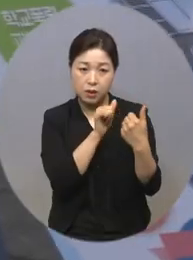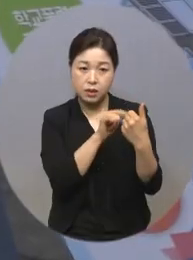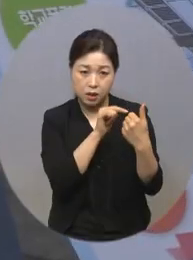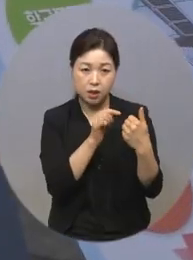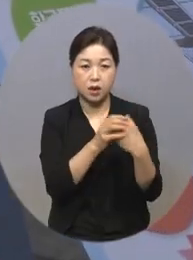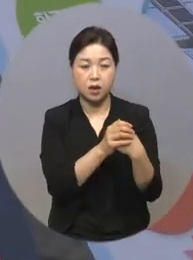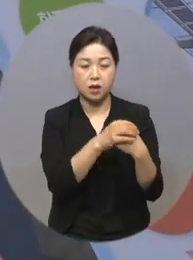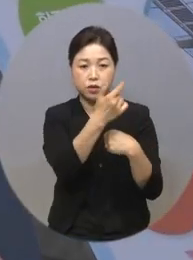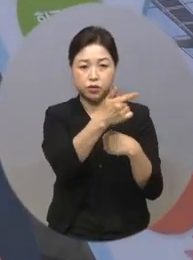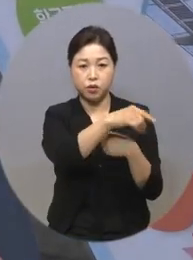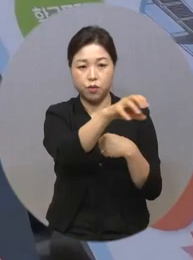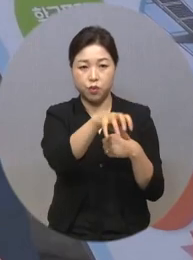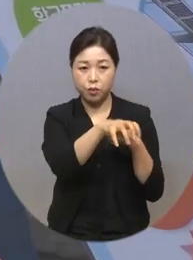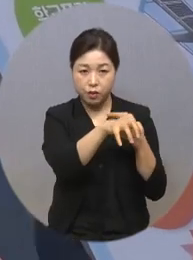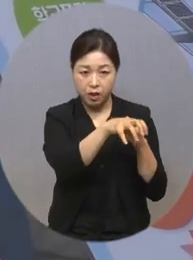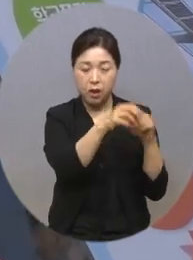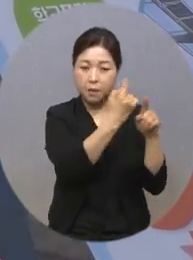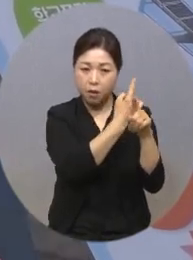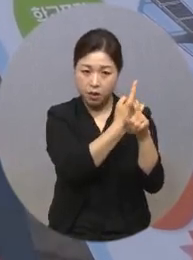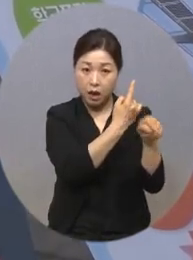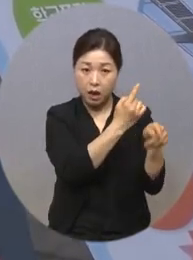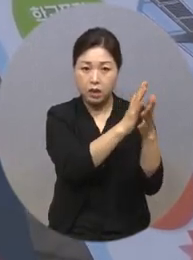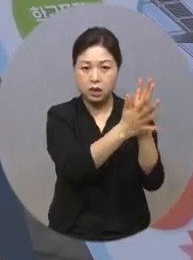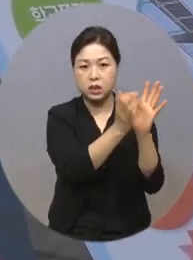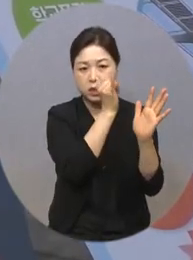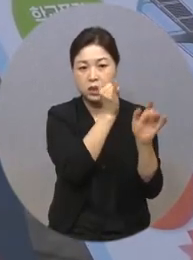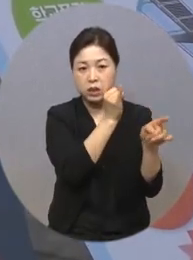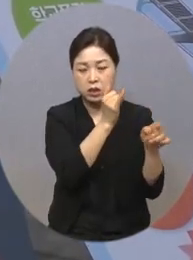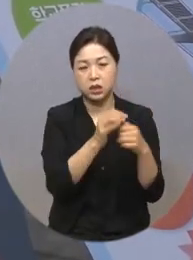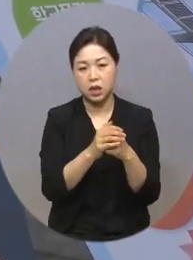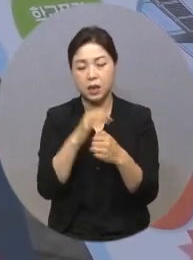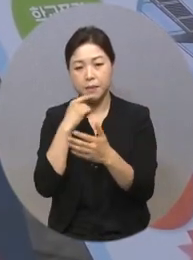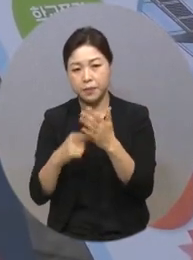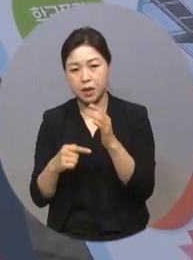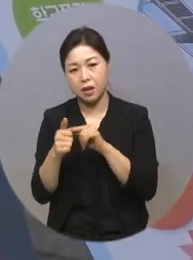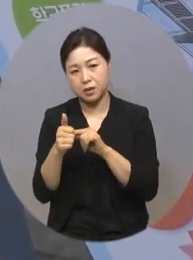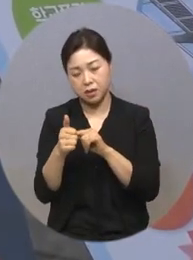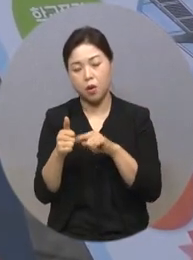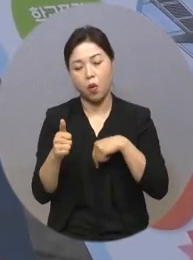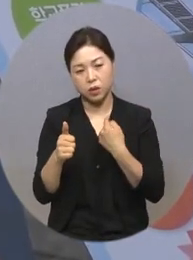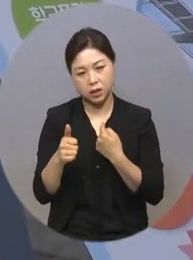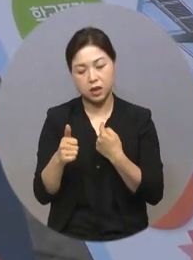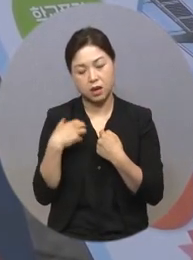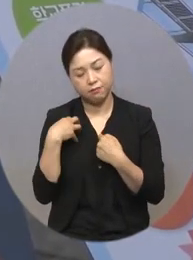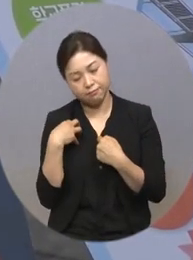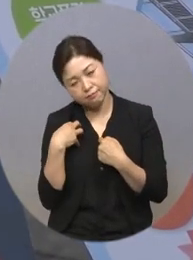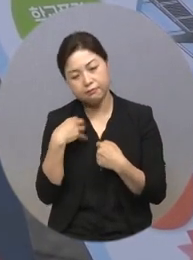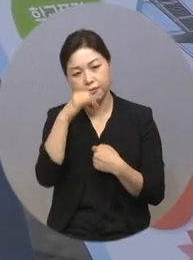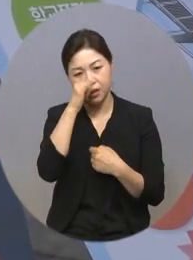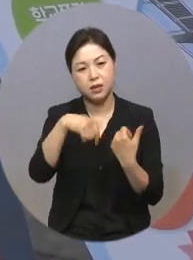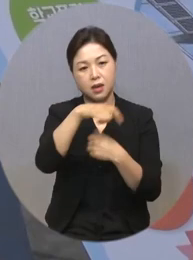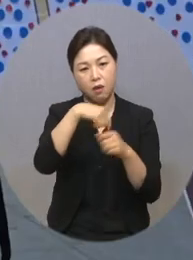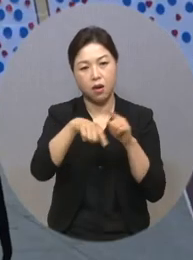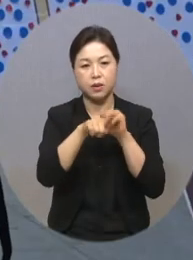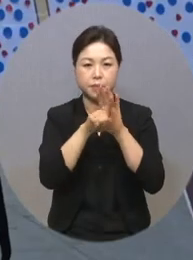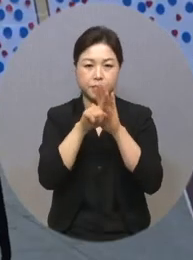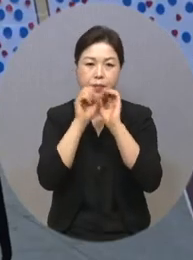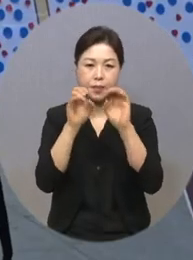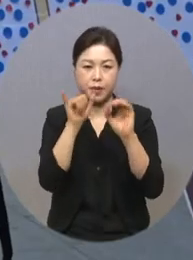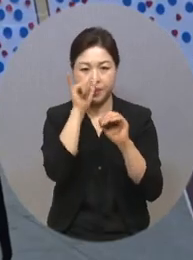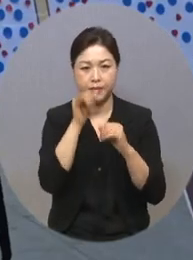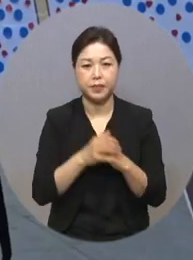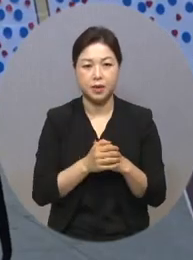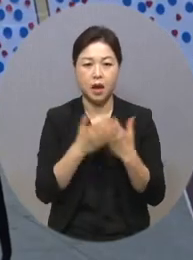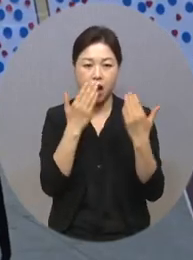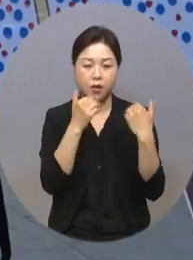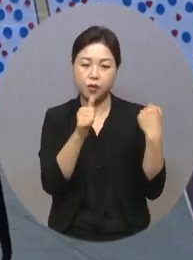사이 대부분의 피해자는 그 고통을 홀로 견뎌내야 하는 것이 현실임을 알렸습니다.